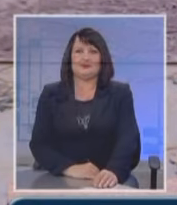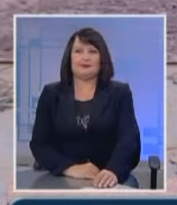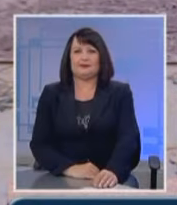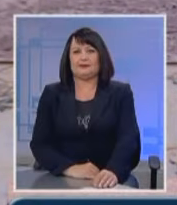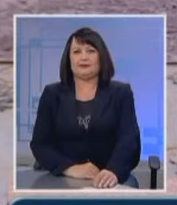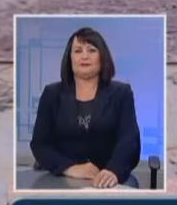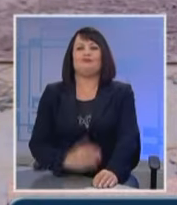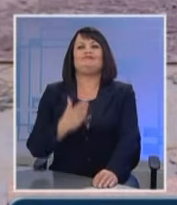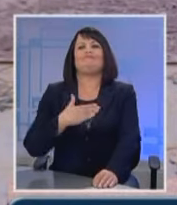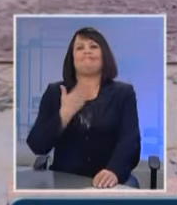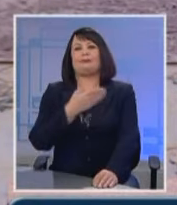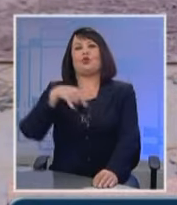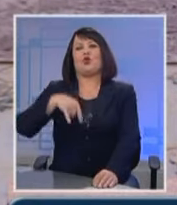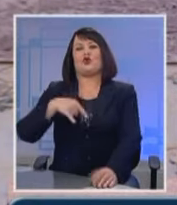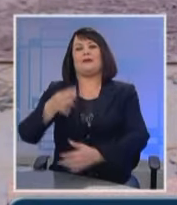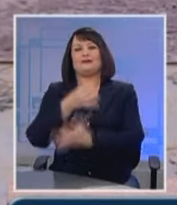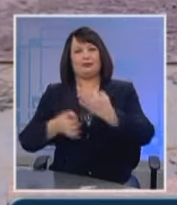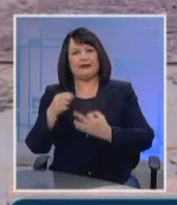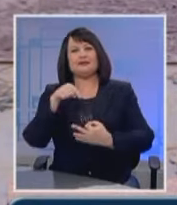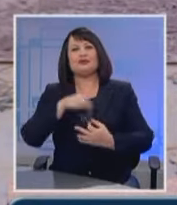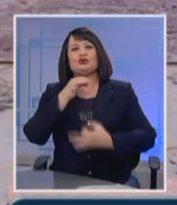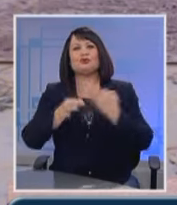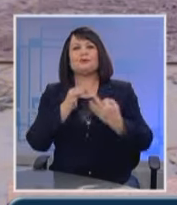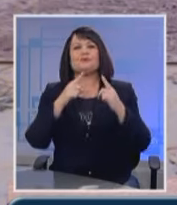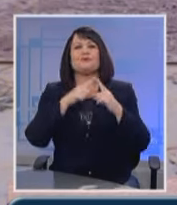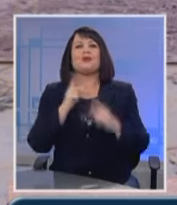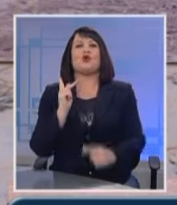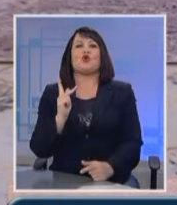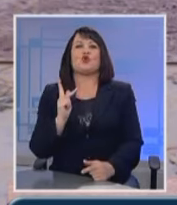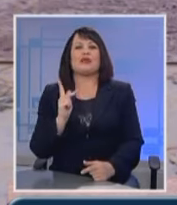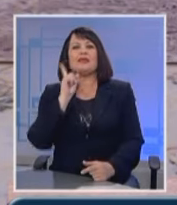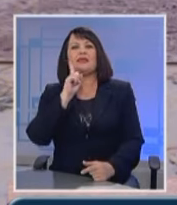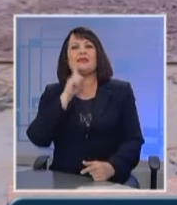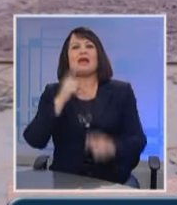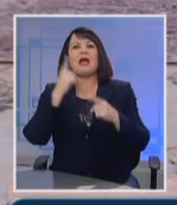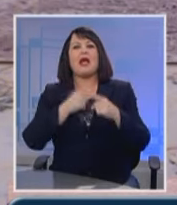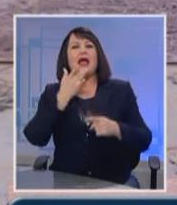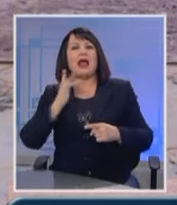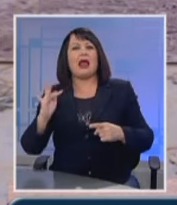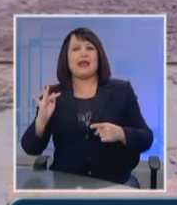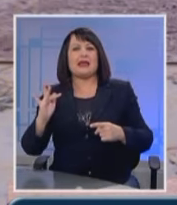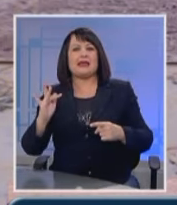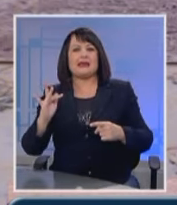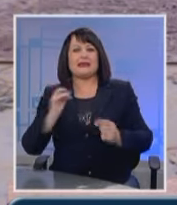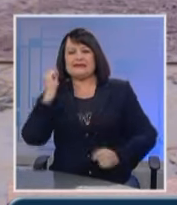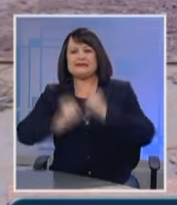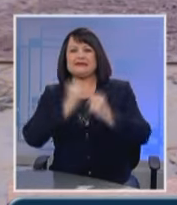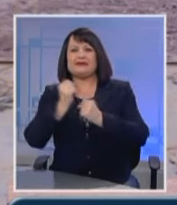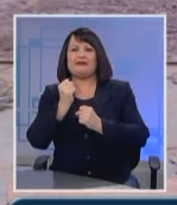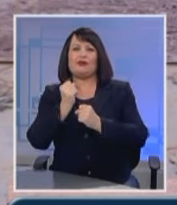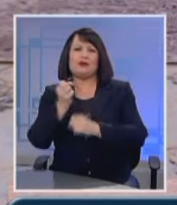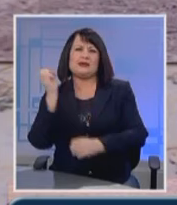Ευχαριστούμε τον κύριο Πολυχρονίδη. Το λόγο τώρα έχει η κυρία Δήμητρα Κοροκίδα, χάλκινη παραολυμπιονίκη στίβου στη σφαίρα